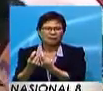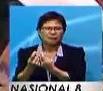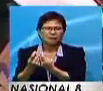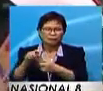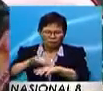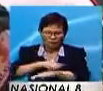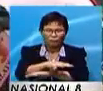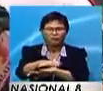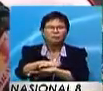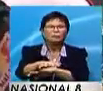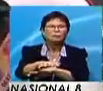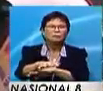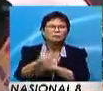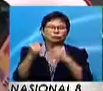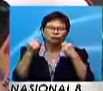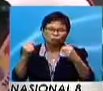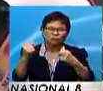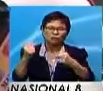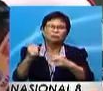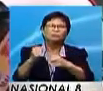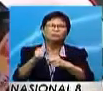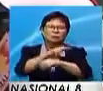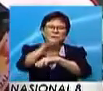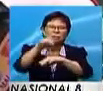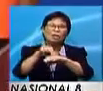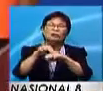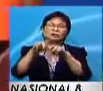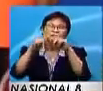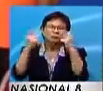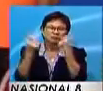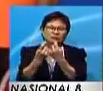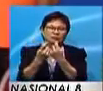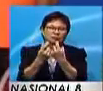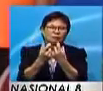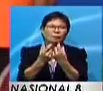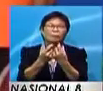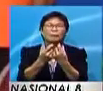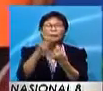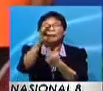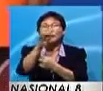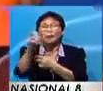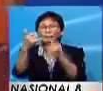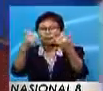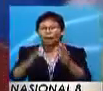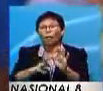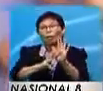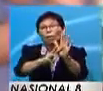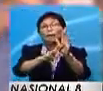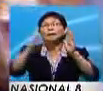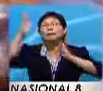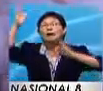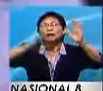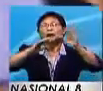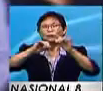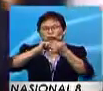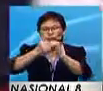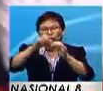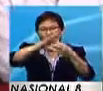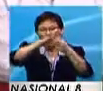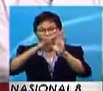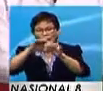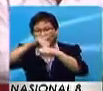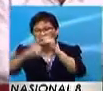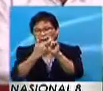affect the strength of the national team. Bekas pemain era 70-an yang pernah mewakili Malaysia ke Sukan Olimpik 1972